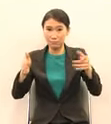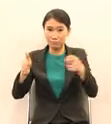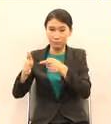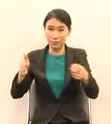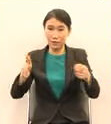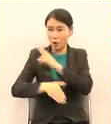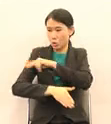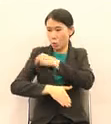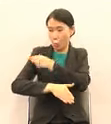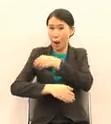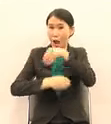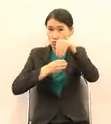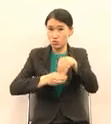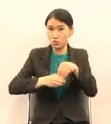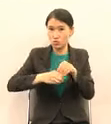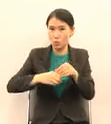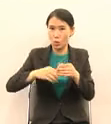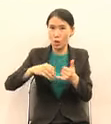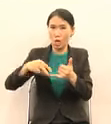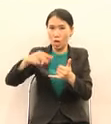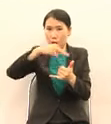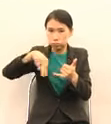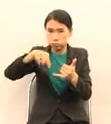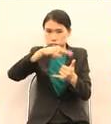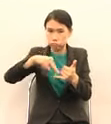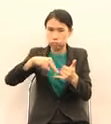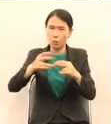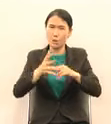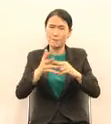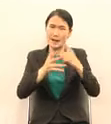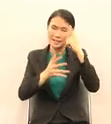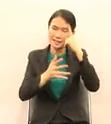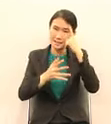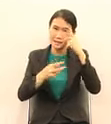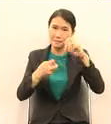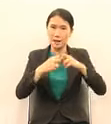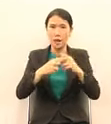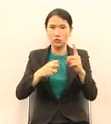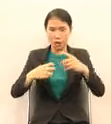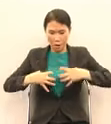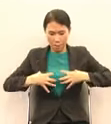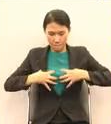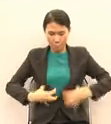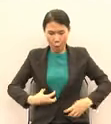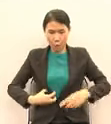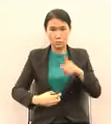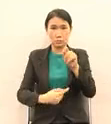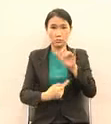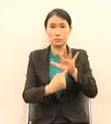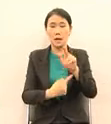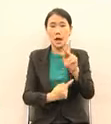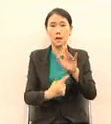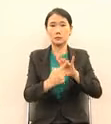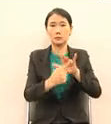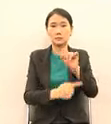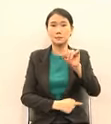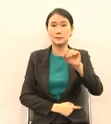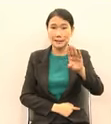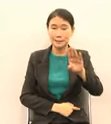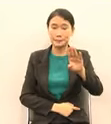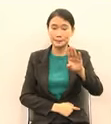อันนี้แปลว่าเขามาแล้วเนี่ยภาวะที่ตรวจพบคือปอดอักเสบมันปอดอักเสบขณะ